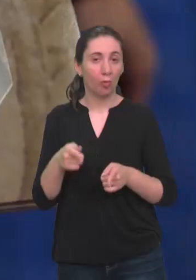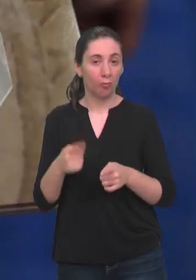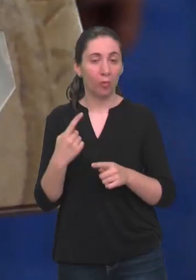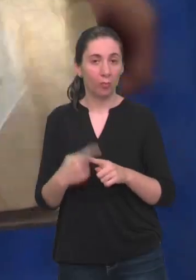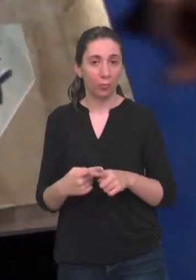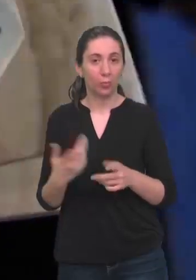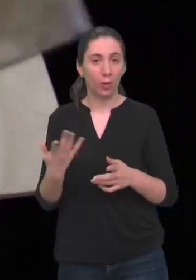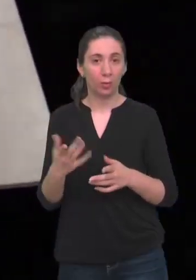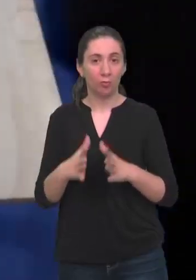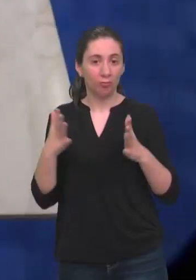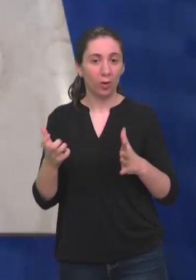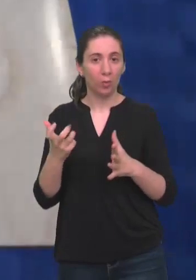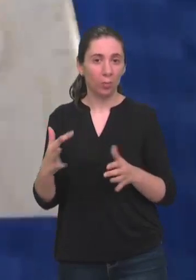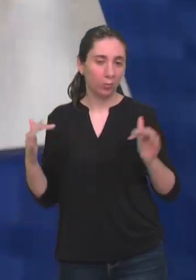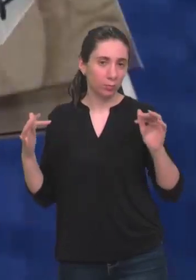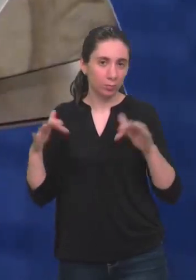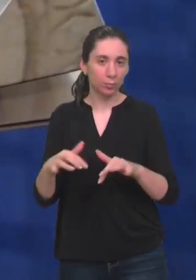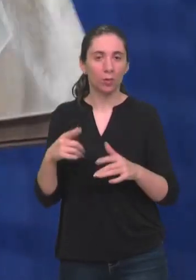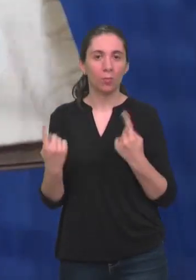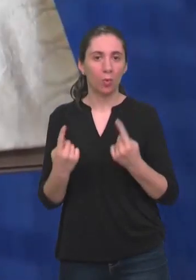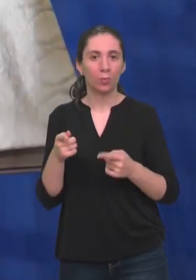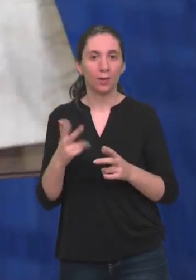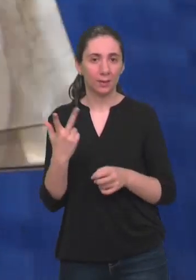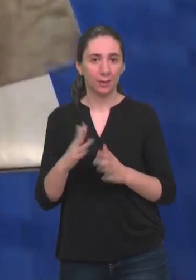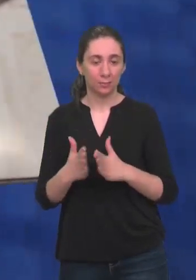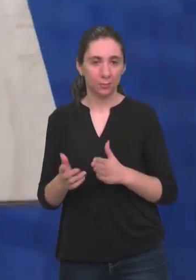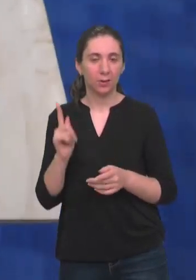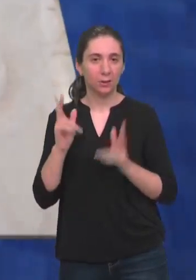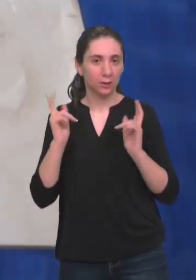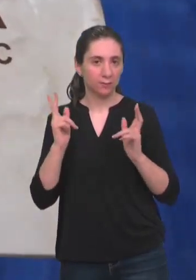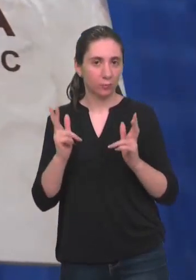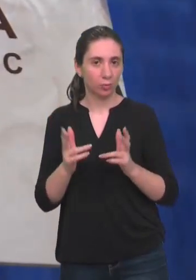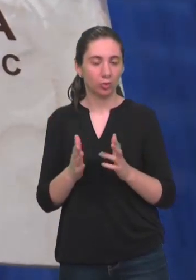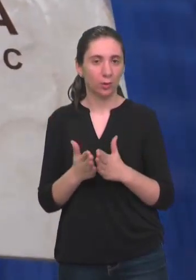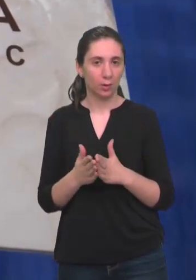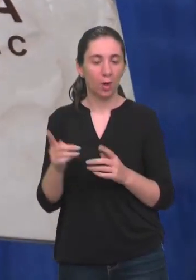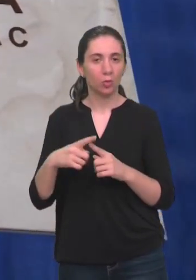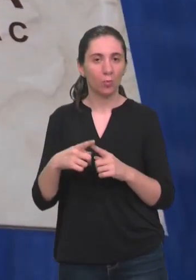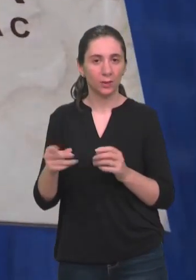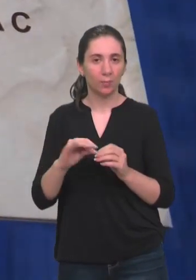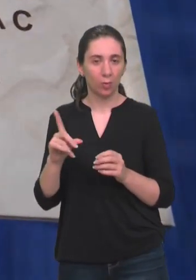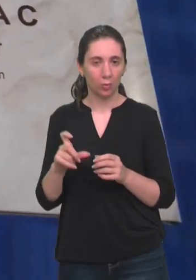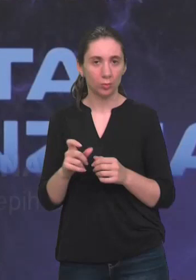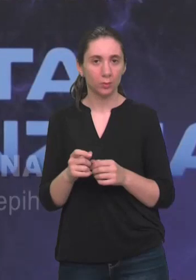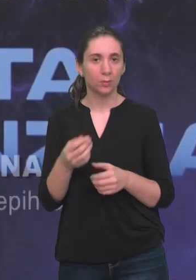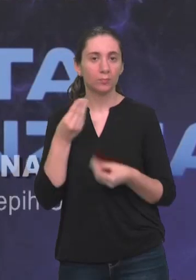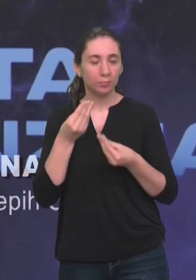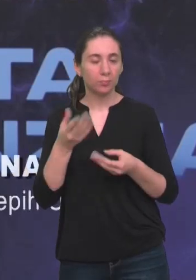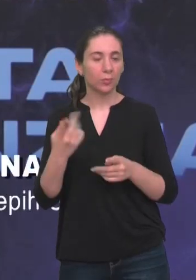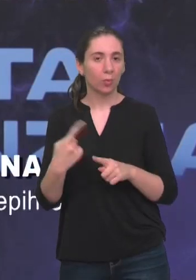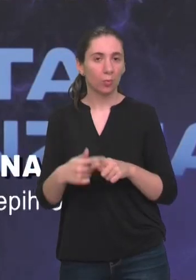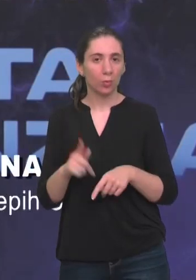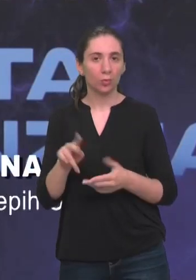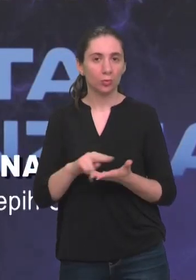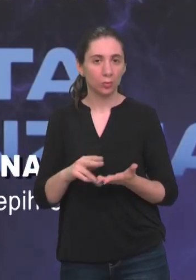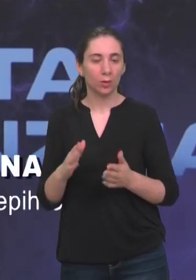prilikom kada su u velikom broju došli na promociju trilogije i zvučne knjige Tomislava Beronića. Spominjala sam u nekoliko navrata i